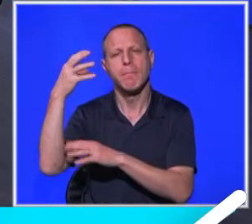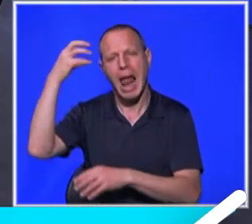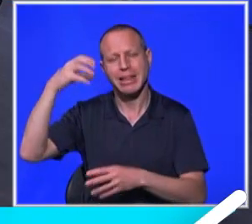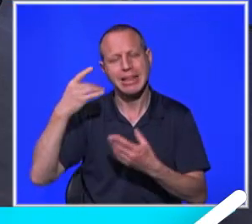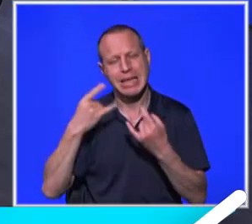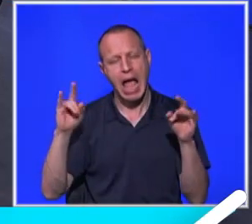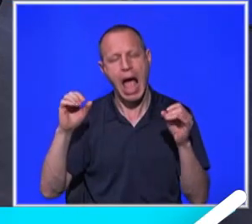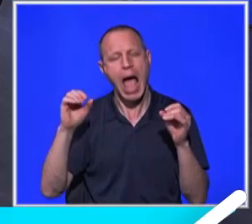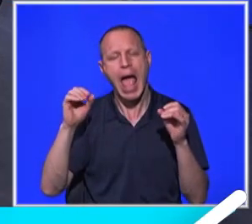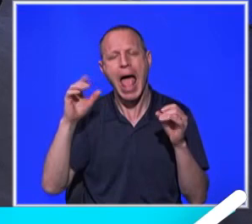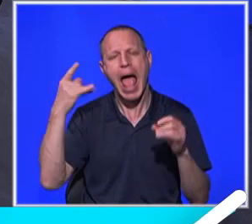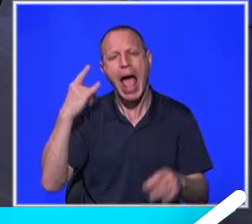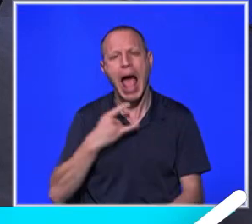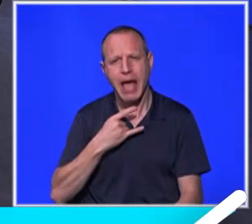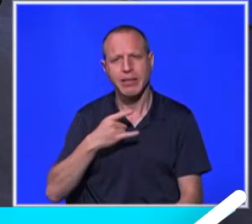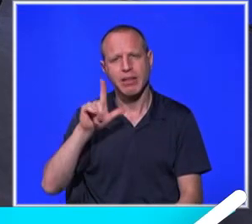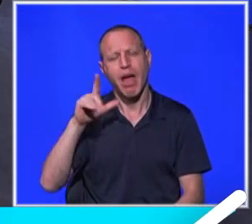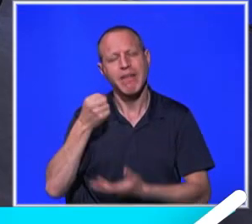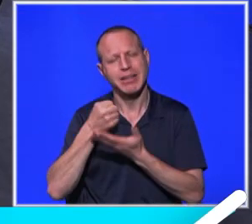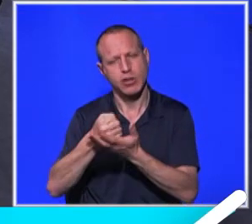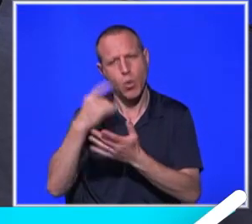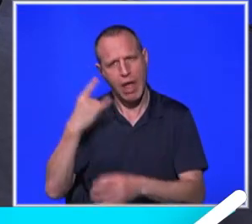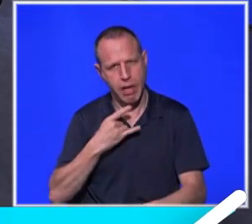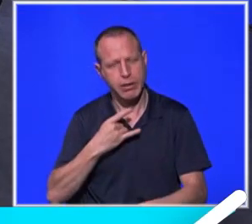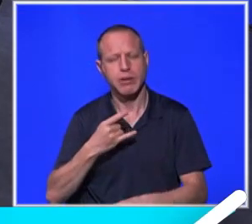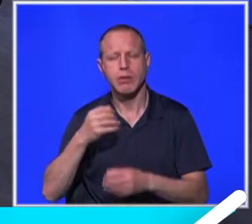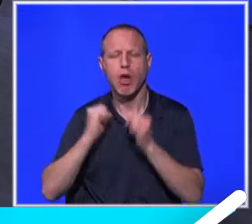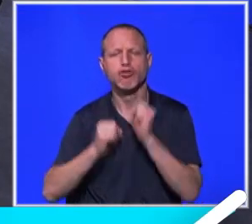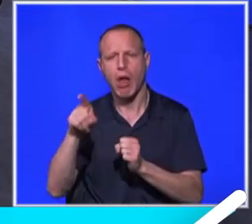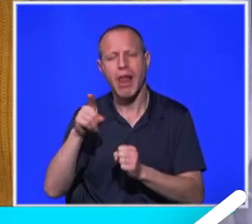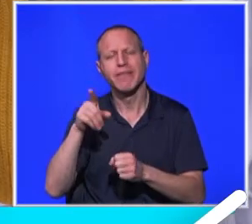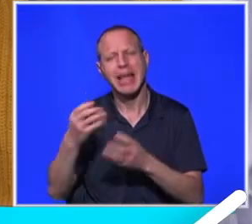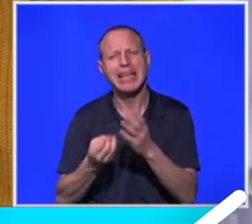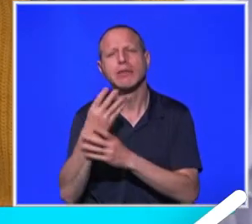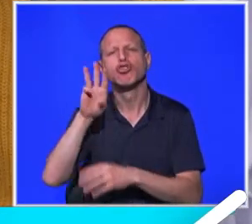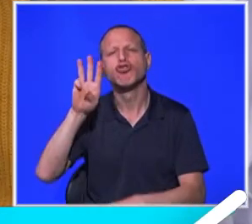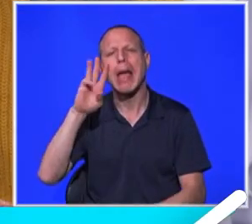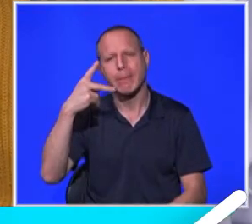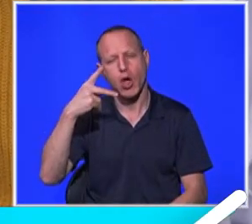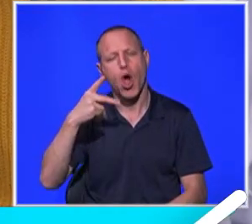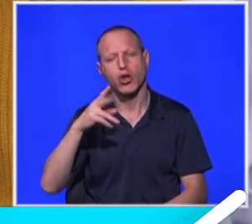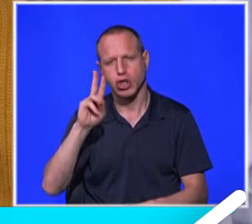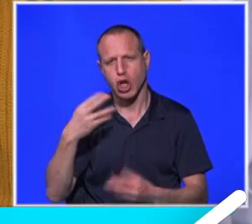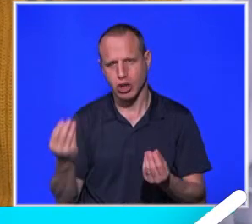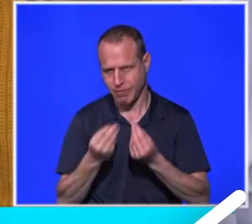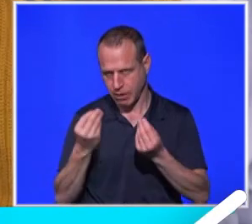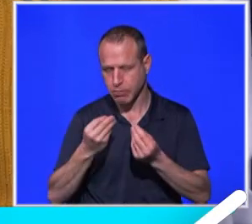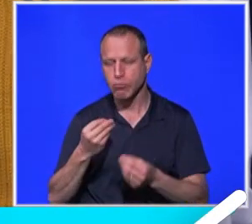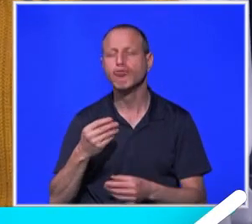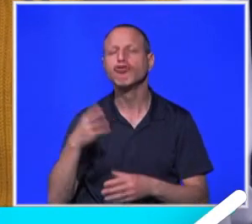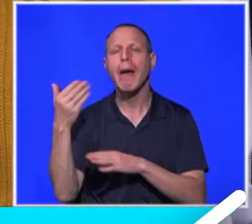החרדית מאוד מאוד מקשה עליו, זה משהו שהקים שי פירון. יש עדיין הרבה דרכים למדינה שהיא אכן חייבת, כאינטרס של